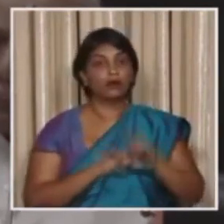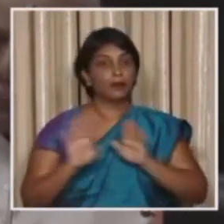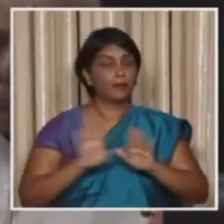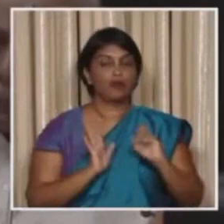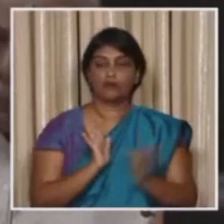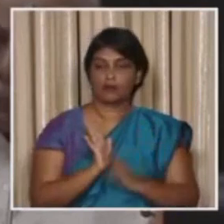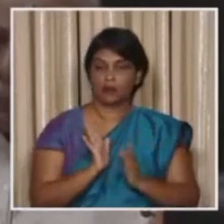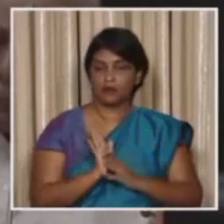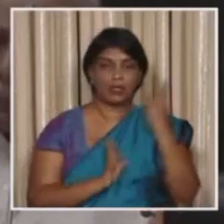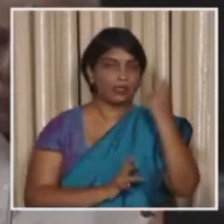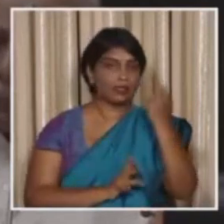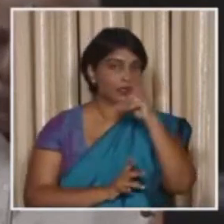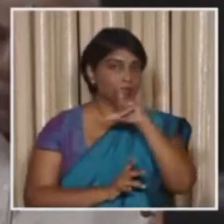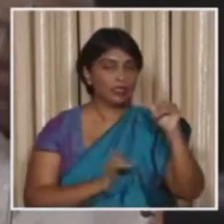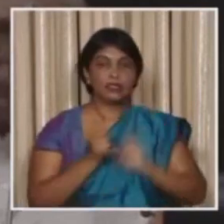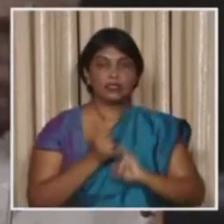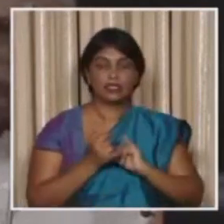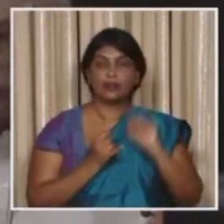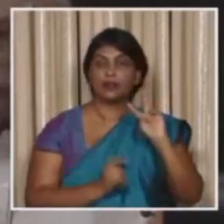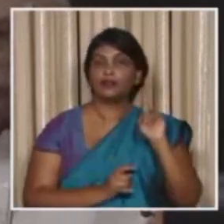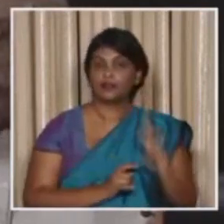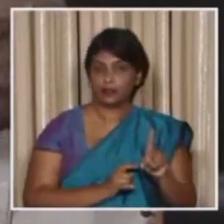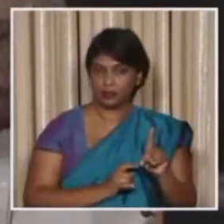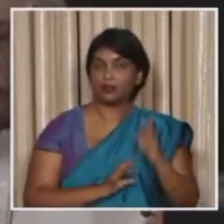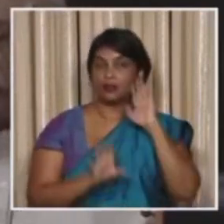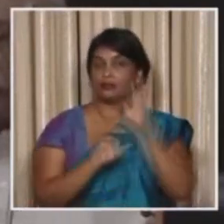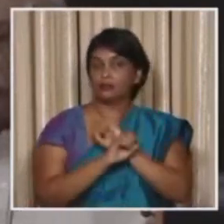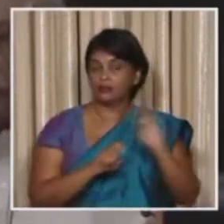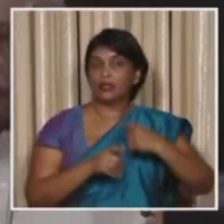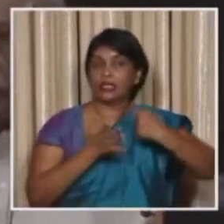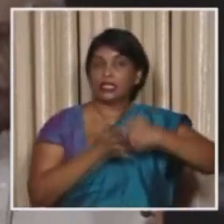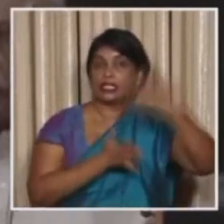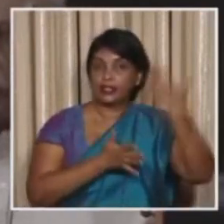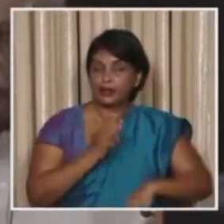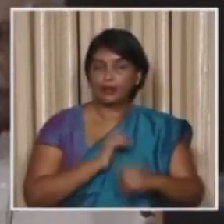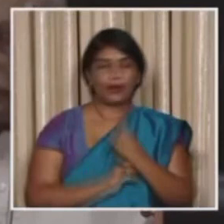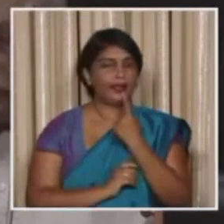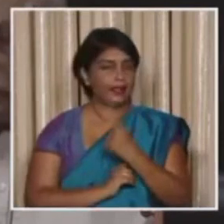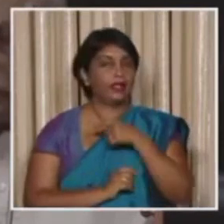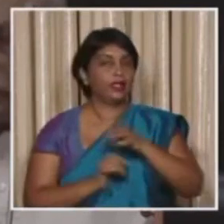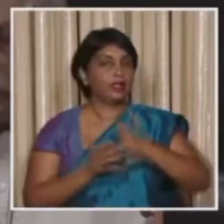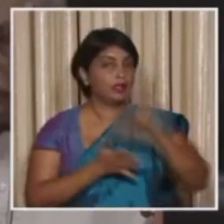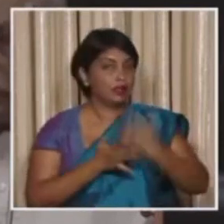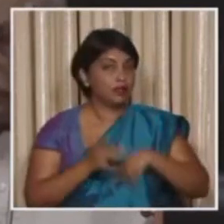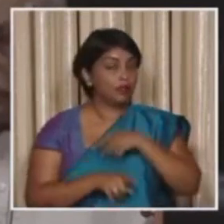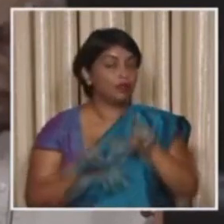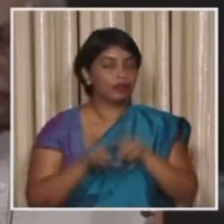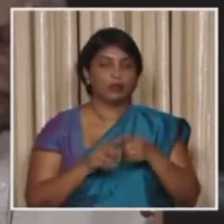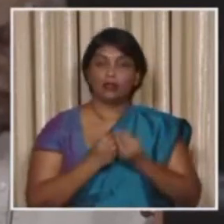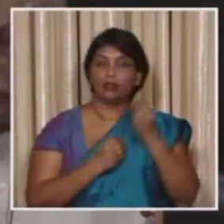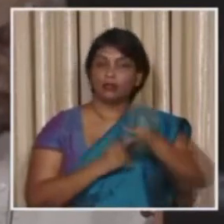කමිටිය 2017 සැප්තැම්බර් 21 වෙනි දින නිකුත් කළ අතුරු වාර්තාවින් එකක්. එම අතුරු වාර්තාව මගින් ලබා